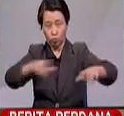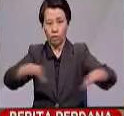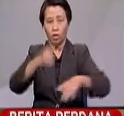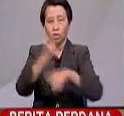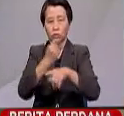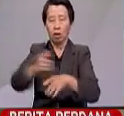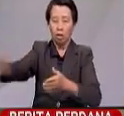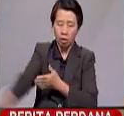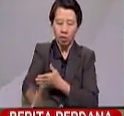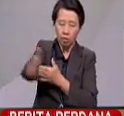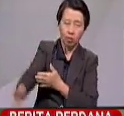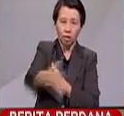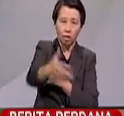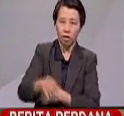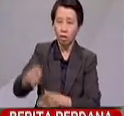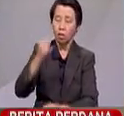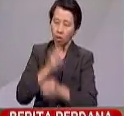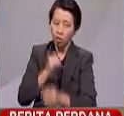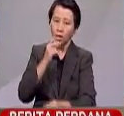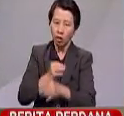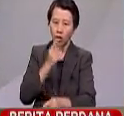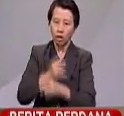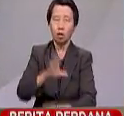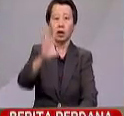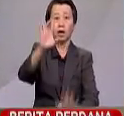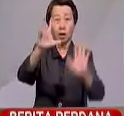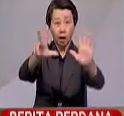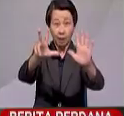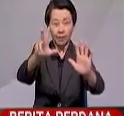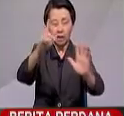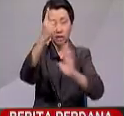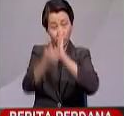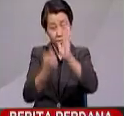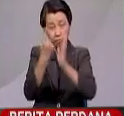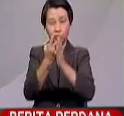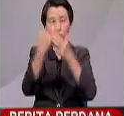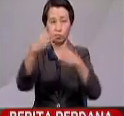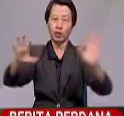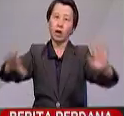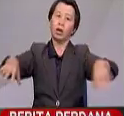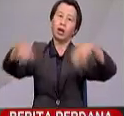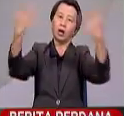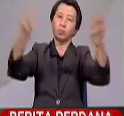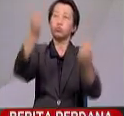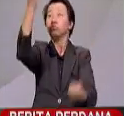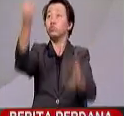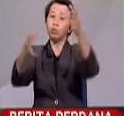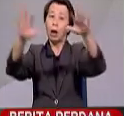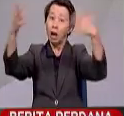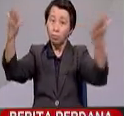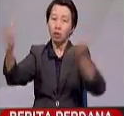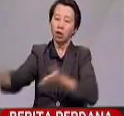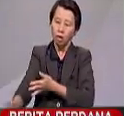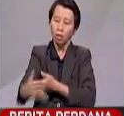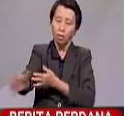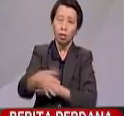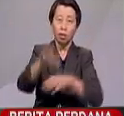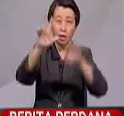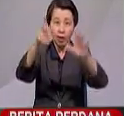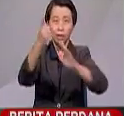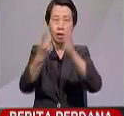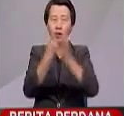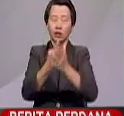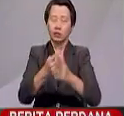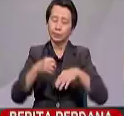tugas berkenaan. Mereka bertungkus lumus lebih 8 jam bermula selepas sahaja tamat acara ambang tahun baru 2020. Sikap ini